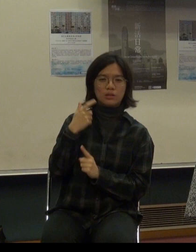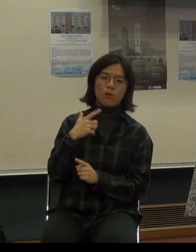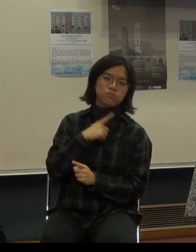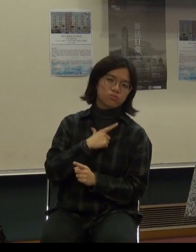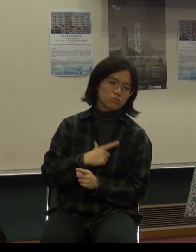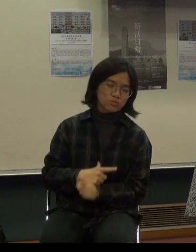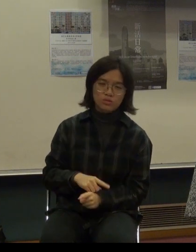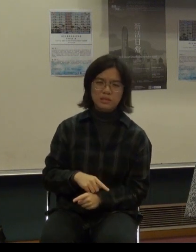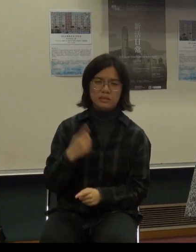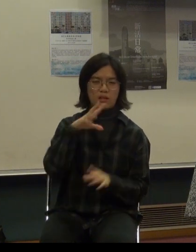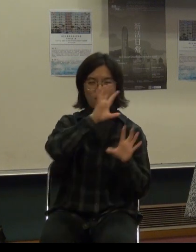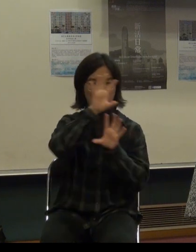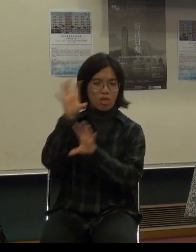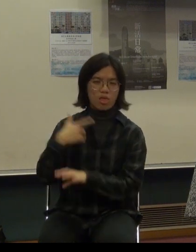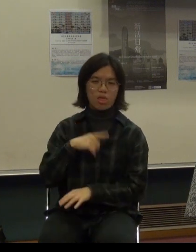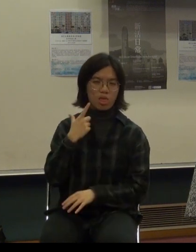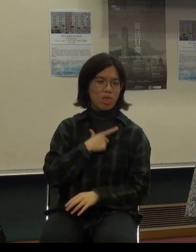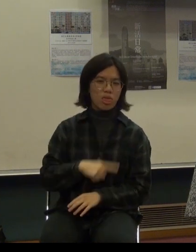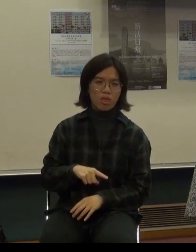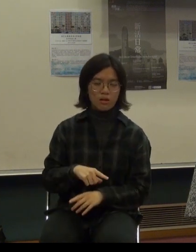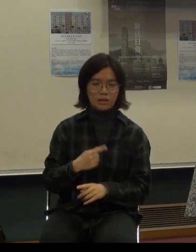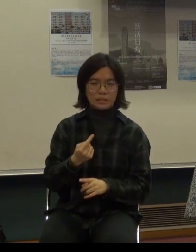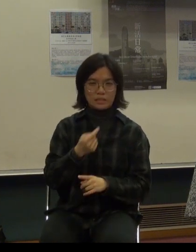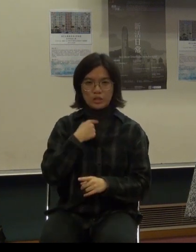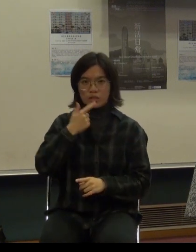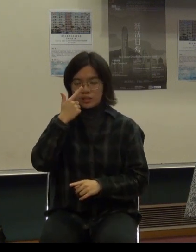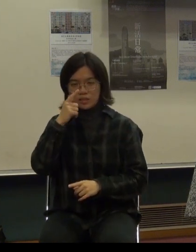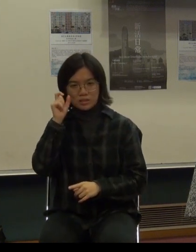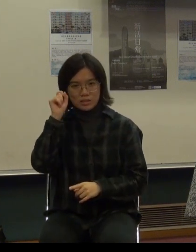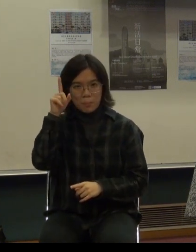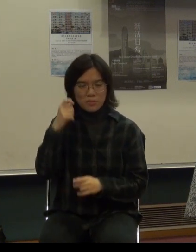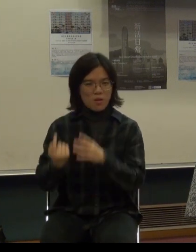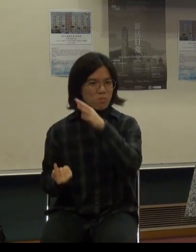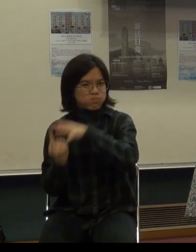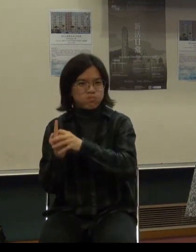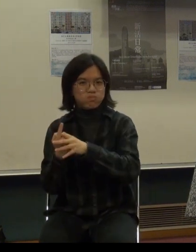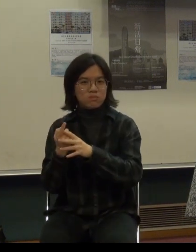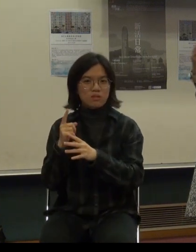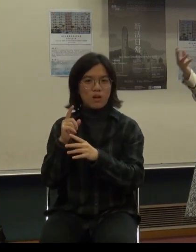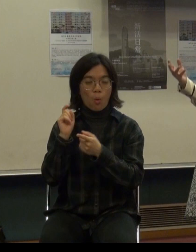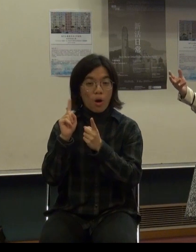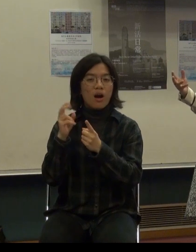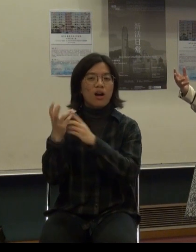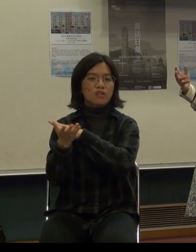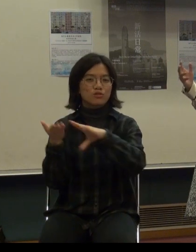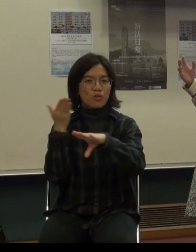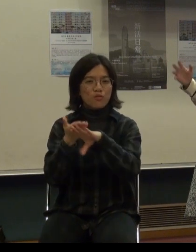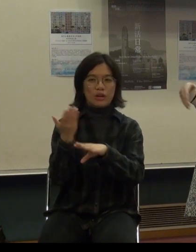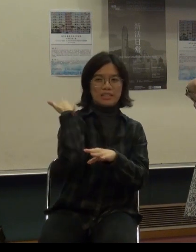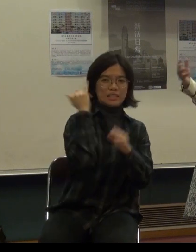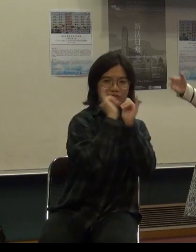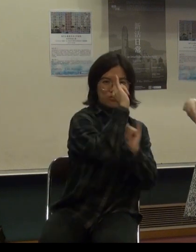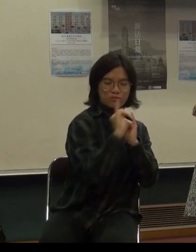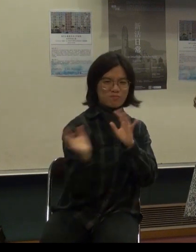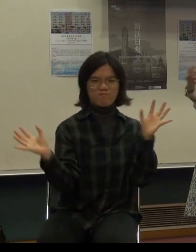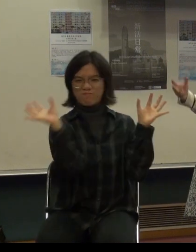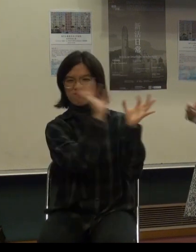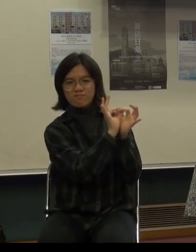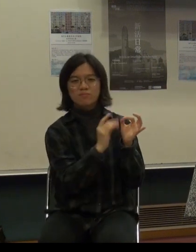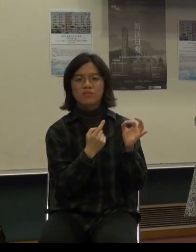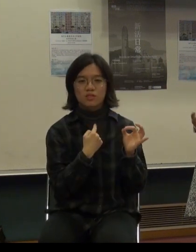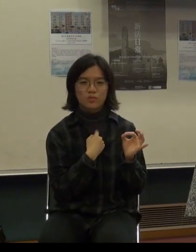樣。所以咧，佢要做一啲嘢咧，係好搶眼、好突出，甚至係走翻去傳統嘅，即係同傳